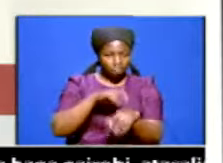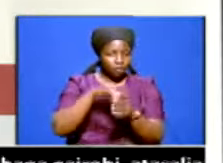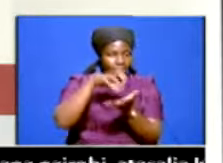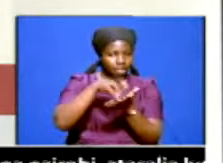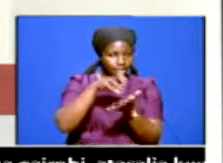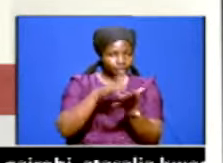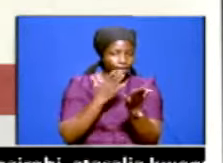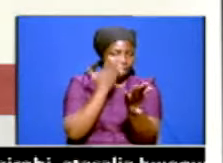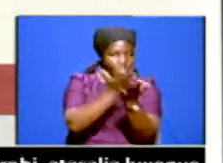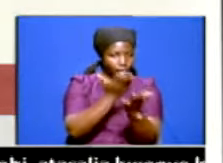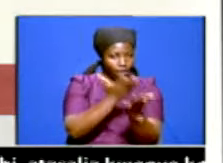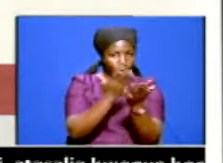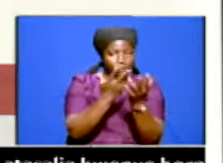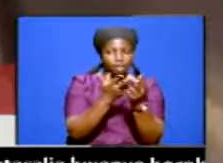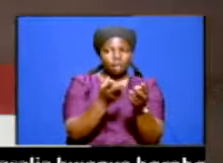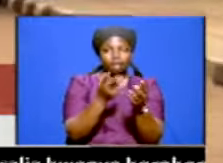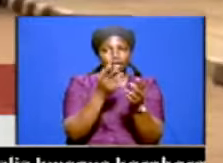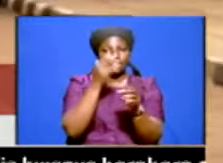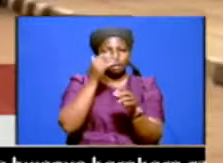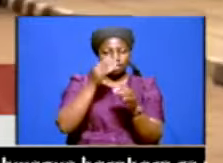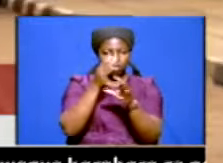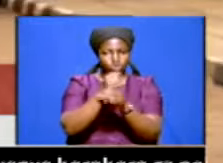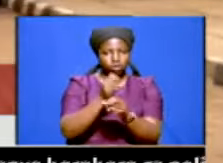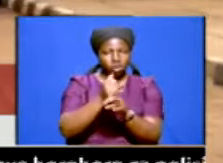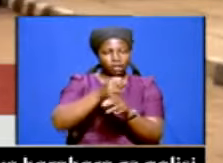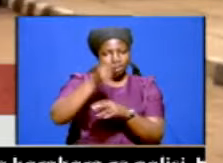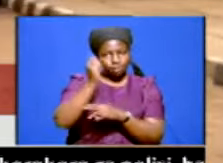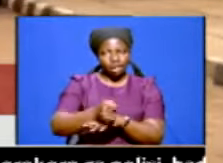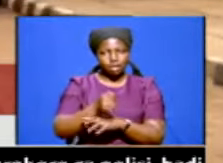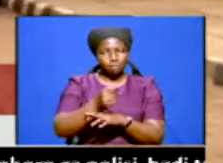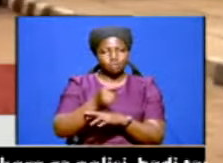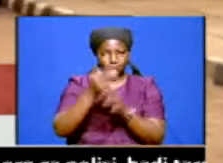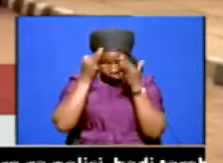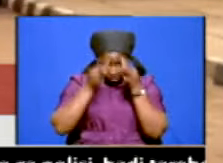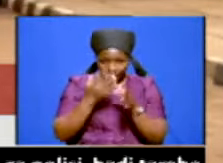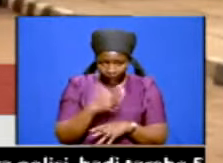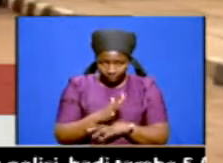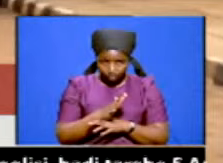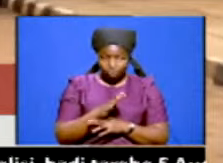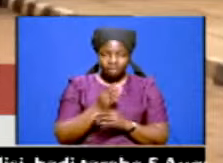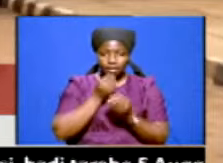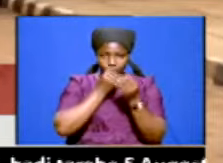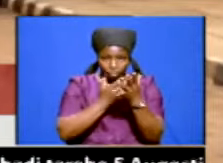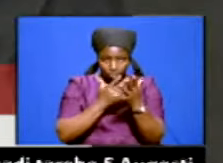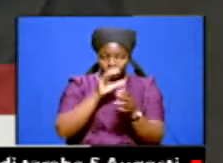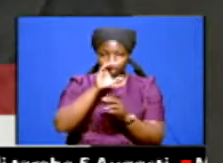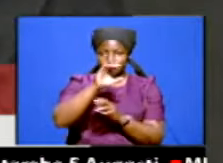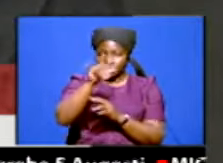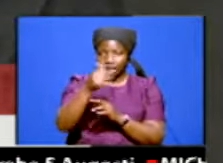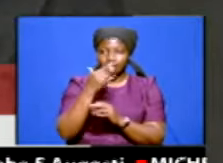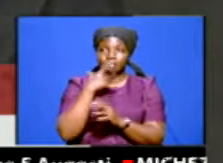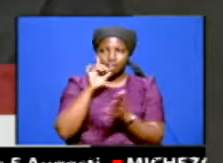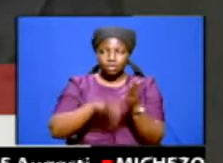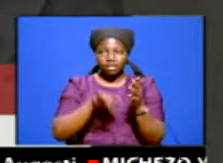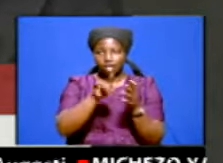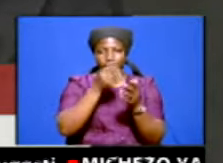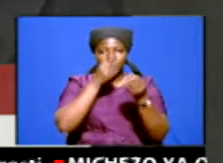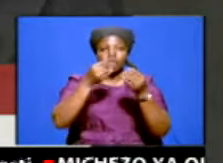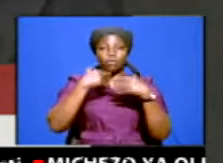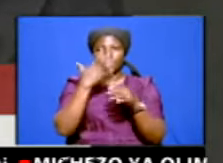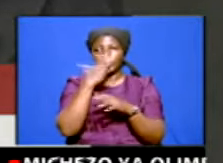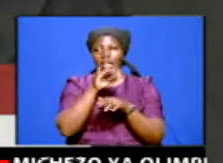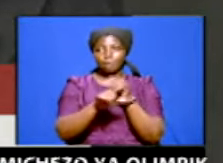vyombo vya habari, Jaji Mkuu Martha Koome amesema kwamba amefahamishwa kuhusu kukamatwa kwa majaji Agre Mchelule na